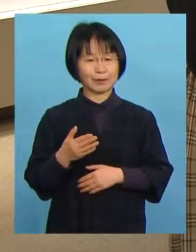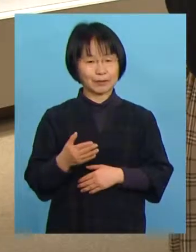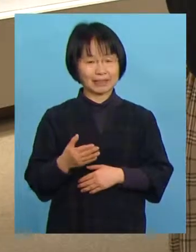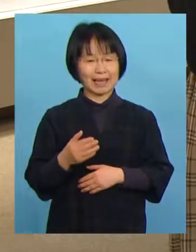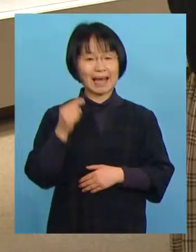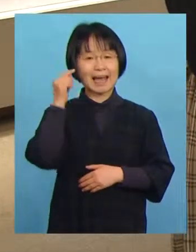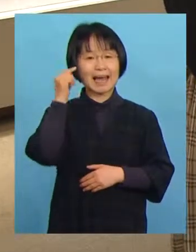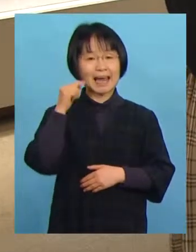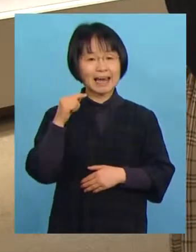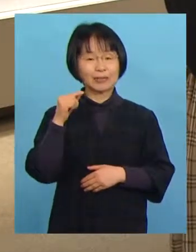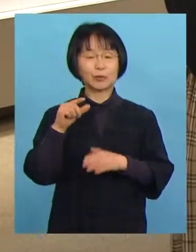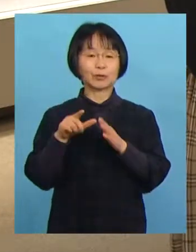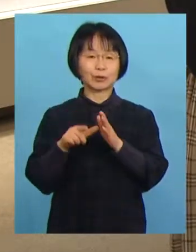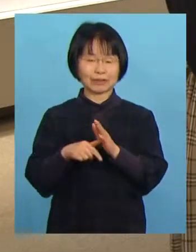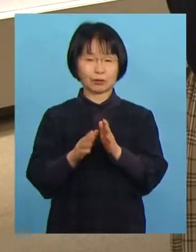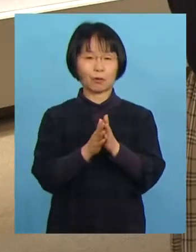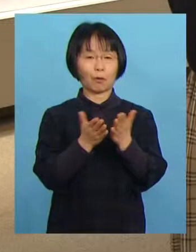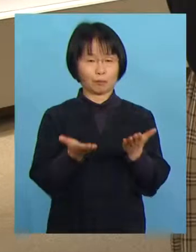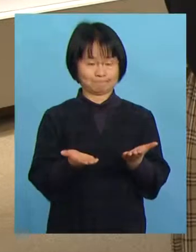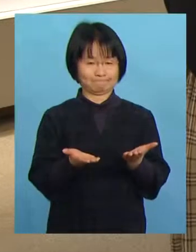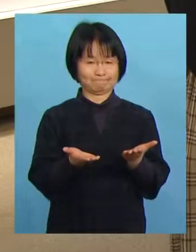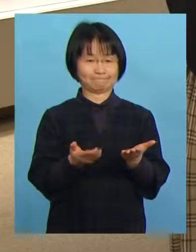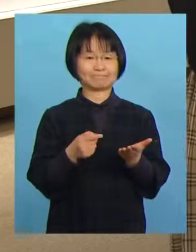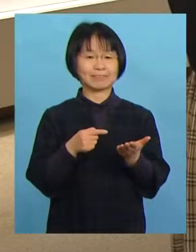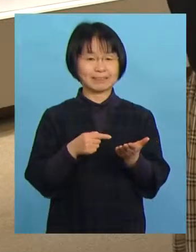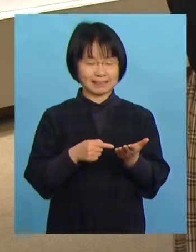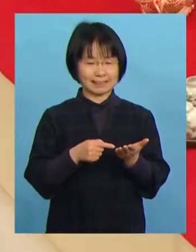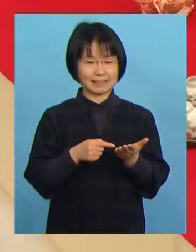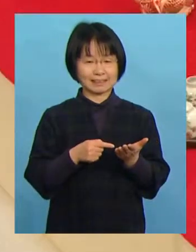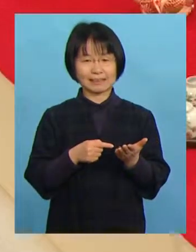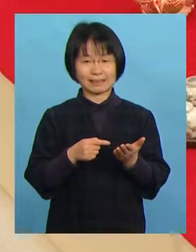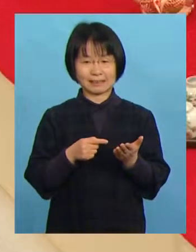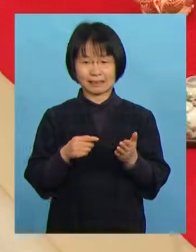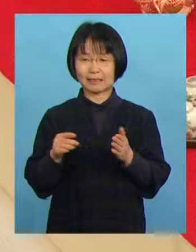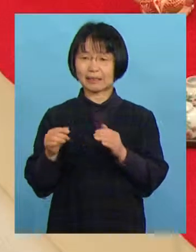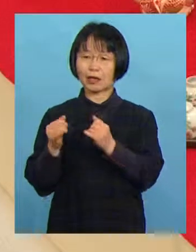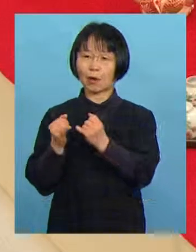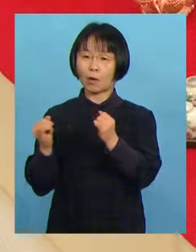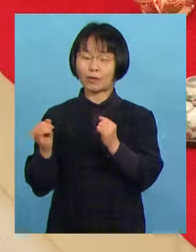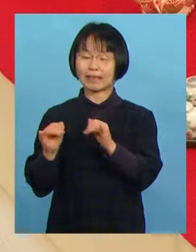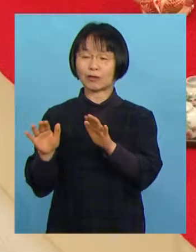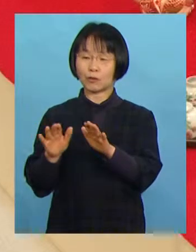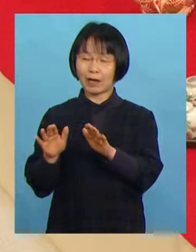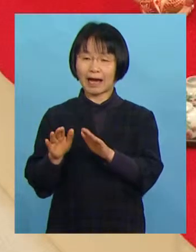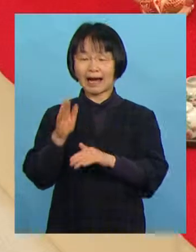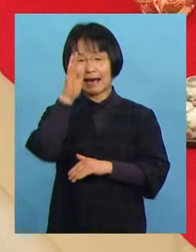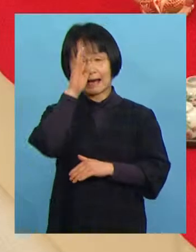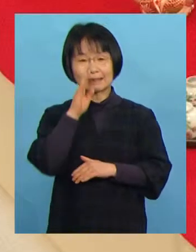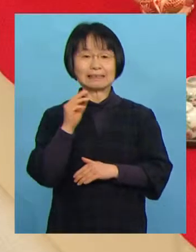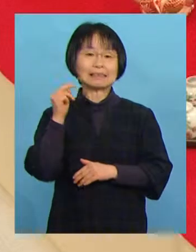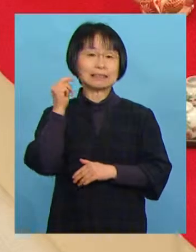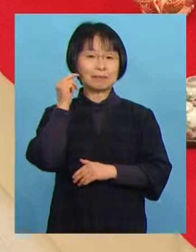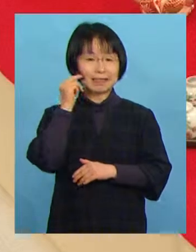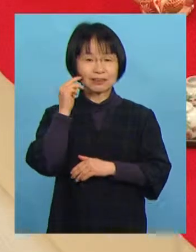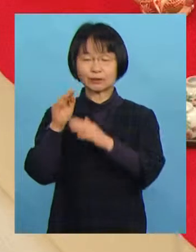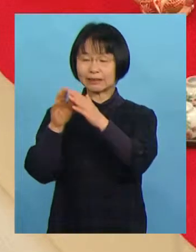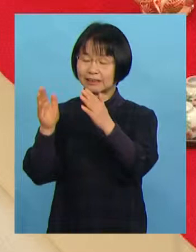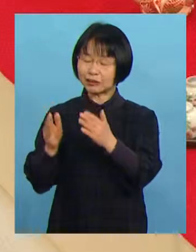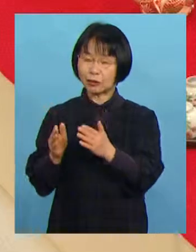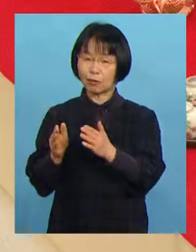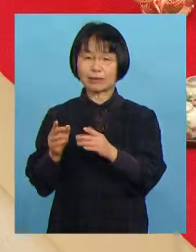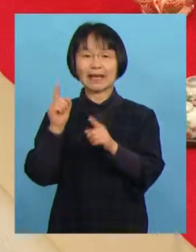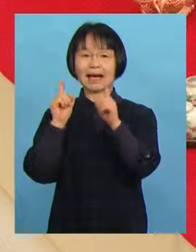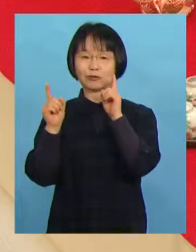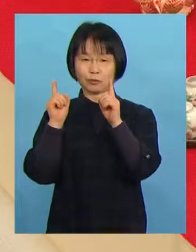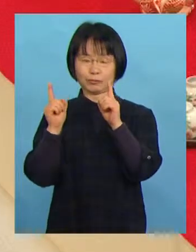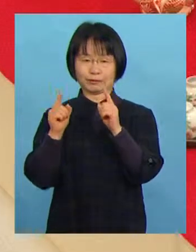の書物にですねこのひな祭りの時に女の子がこのような市松人形で遊んでいることが描かれているものがあ